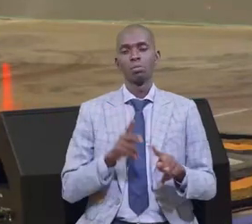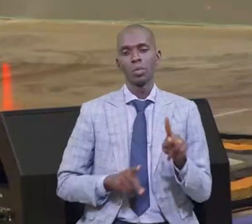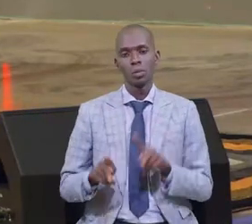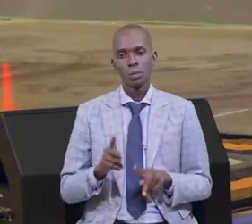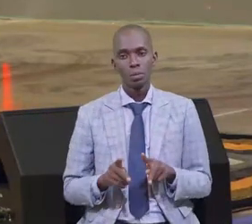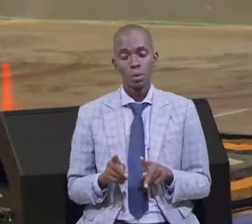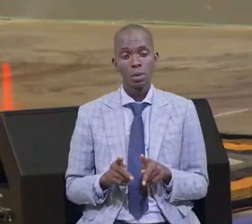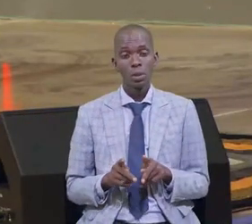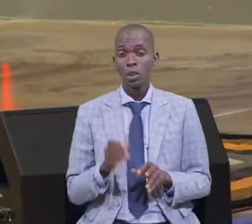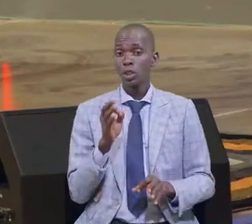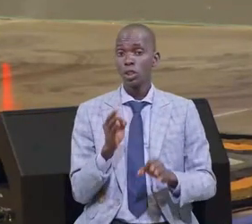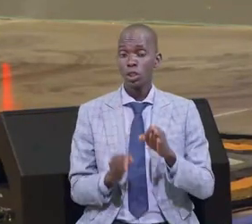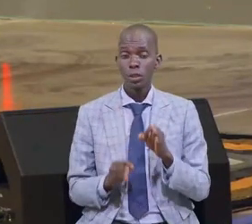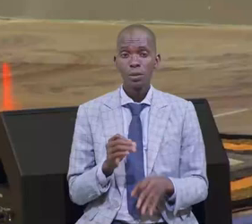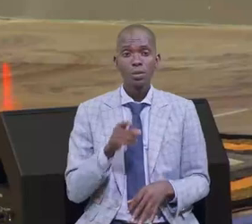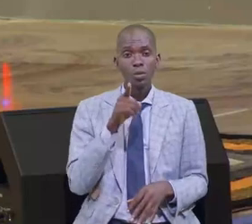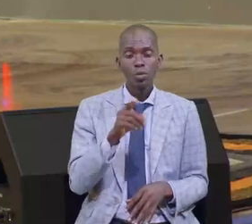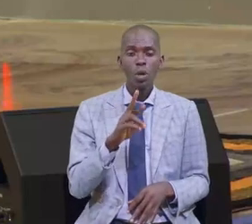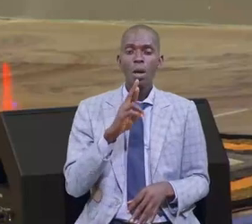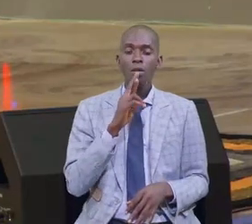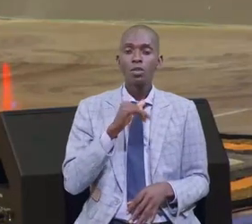jeunes personnes.